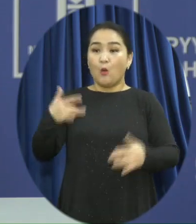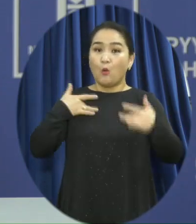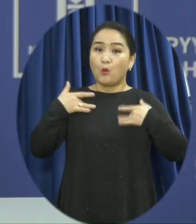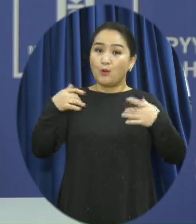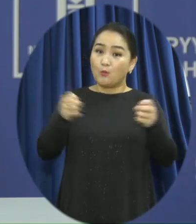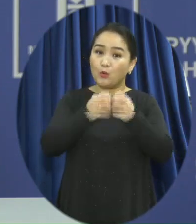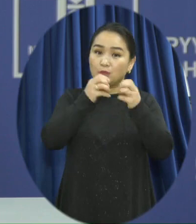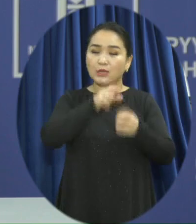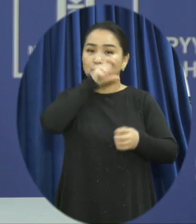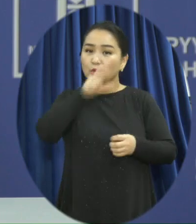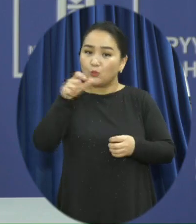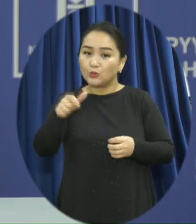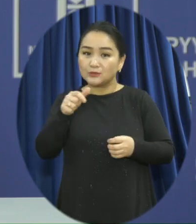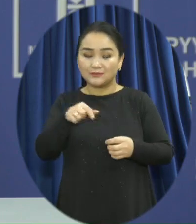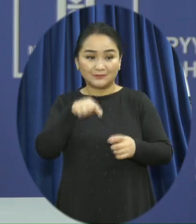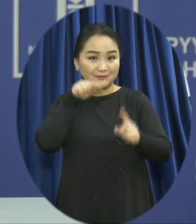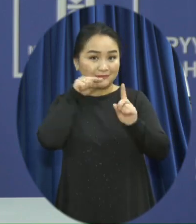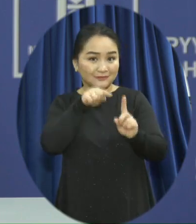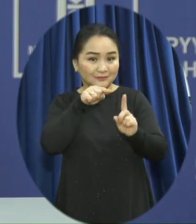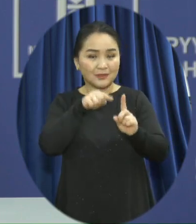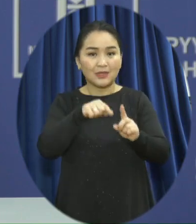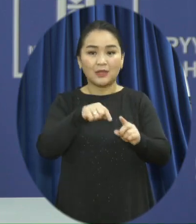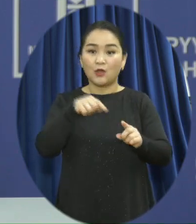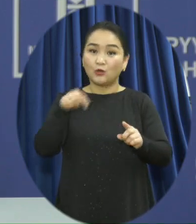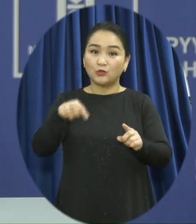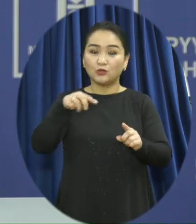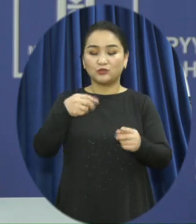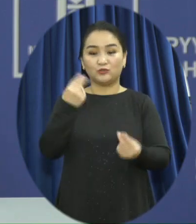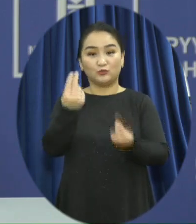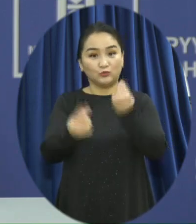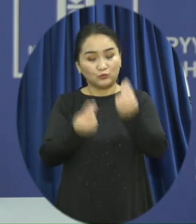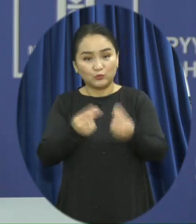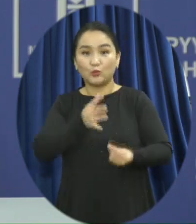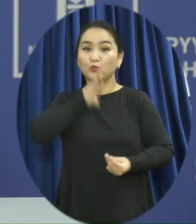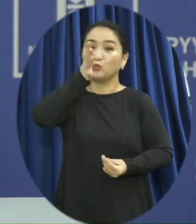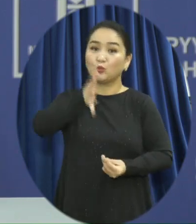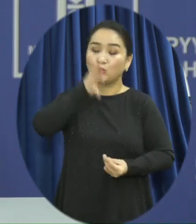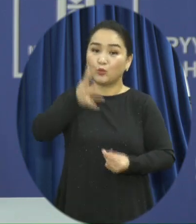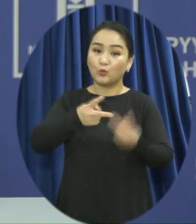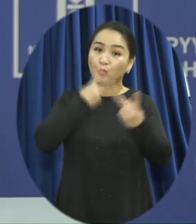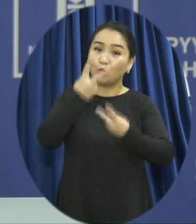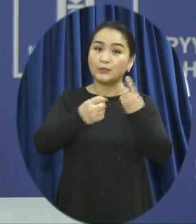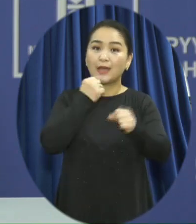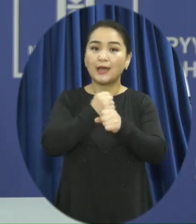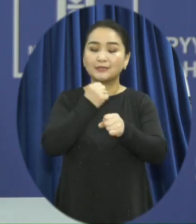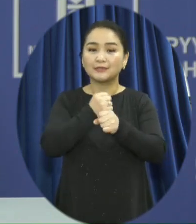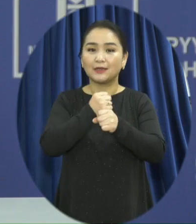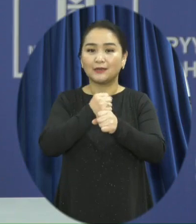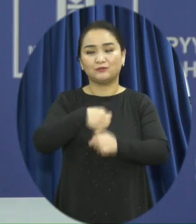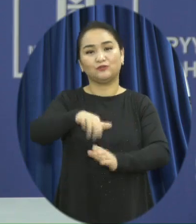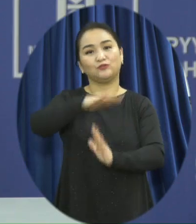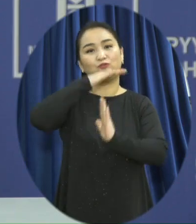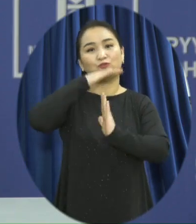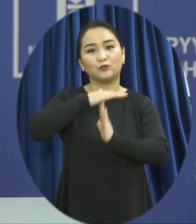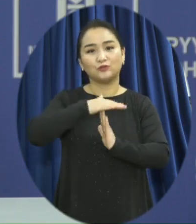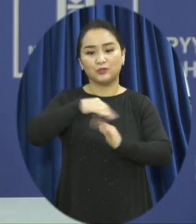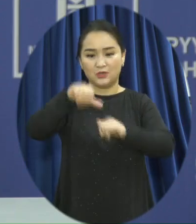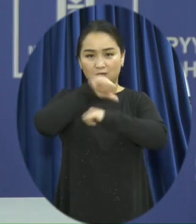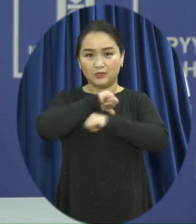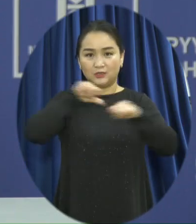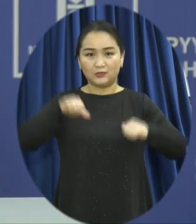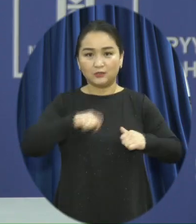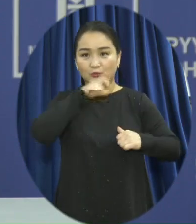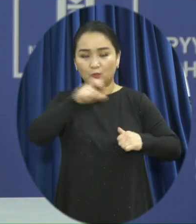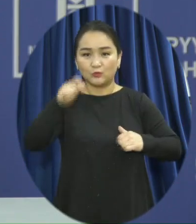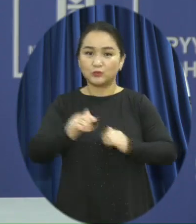өнөөдөр зарласан болон тоглохоор төлөвлөсөн энэхүү тоглолтуудаа та бүхэн цуцалж бас үзэгчтэй хүндэлж эрүүл аюулгүй байдлыг хангаж